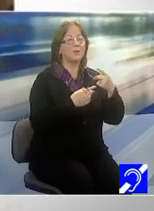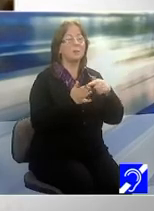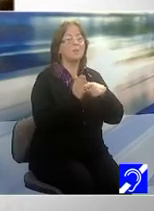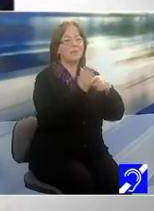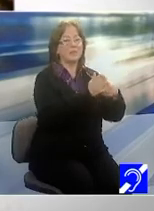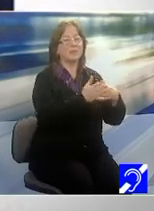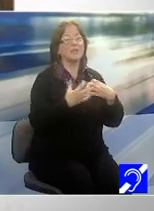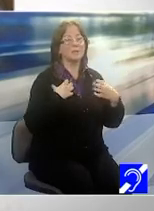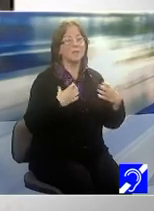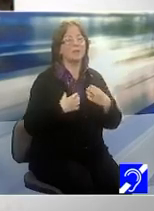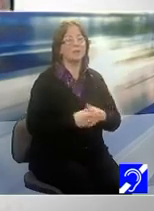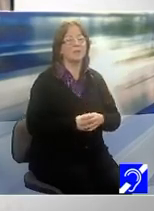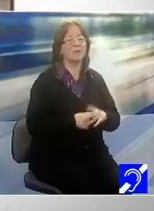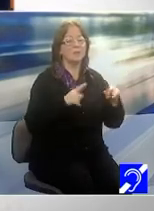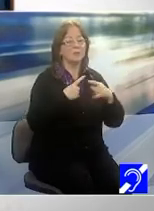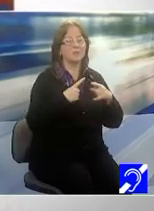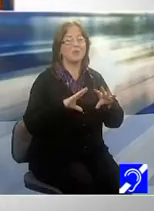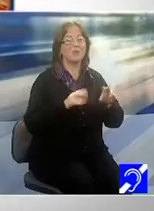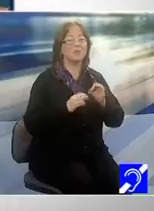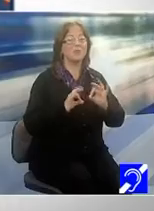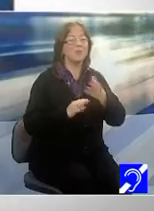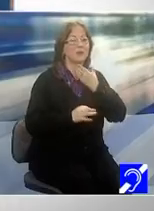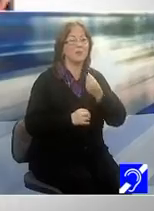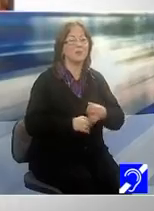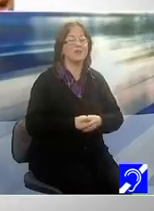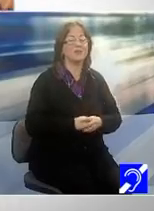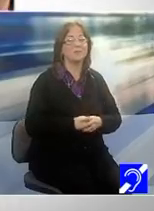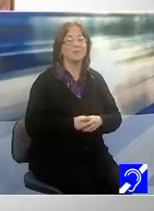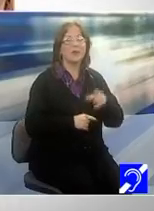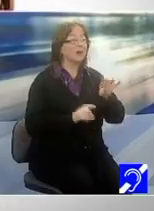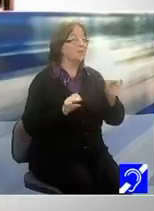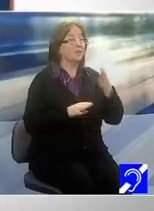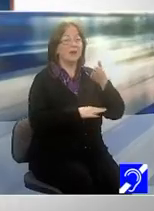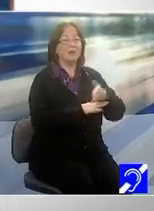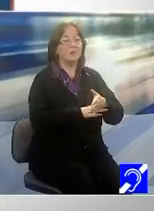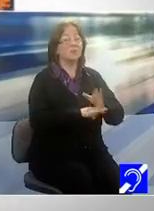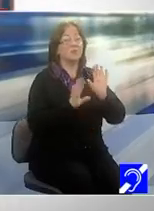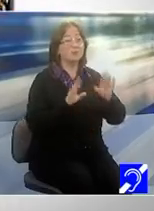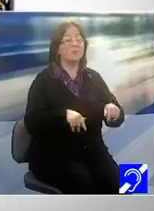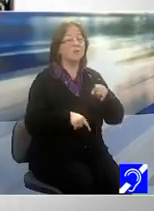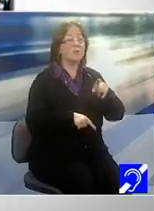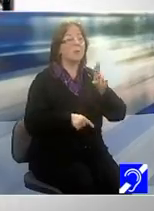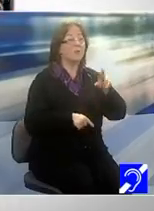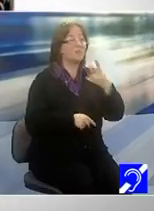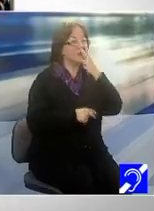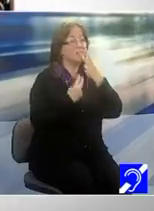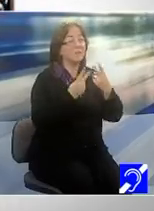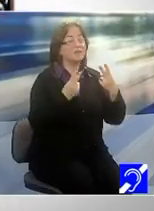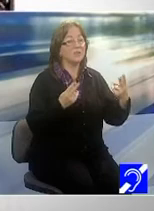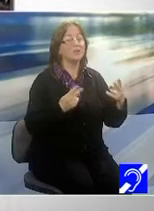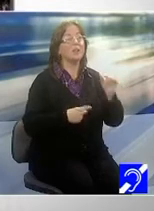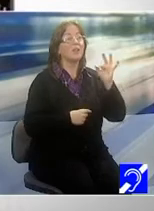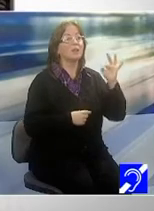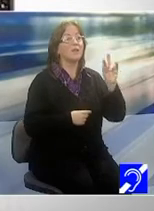altfel foarte frumos. Iar dacă nu ați fost în sală la spectacolul aniversar, îl puteți viziona la TVR3 în prima zi de Crăciun.